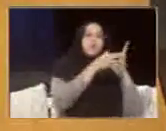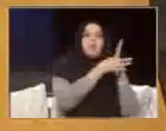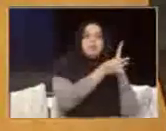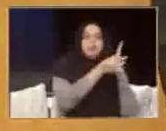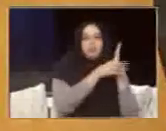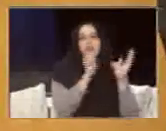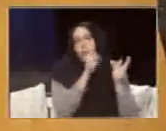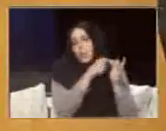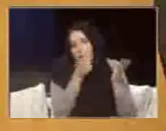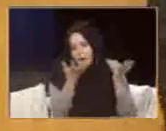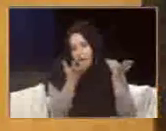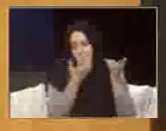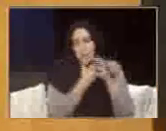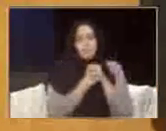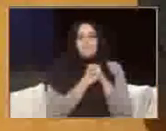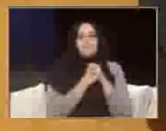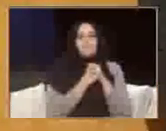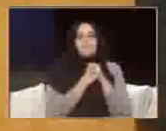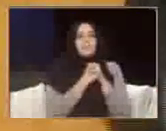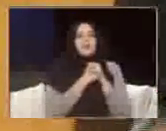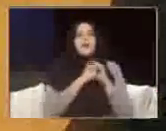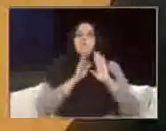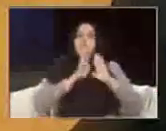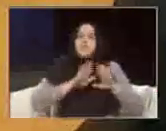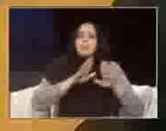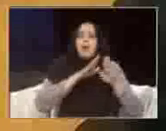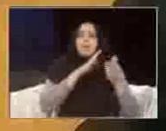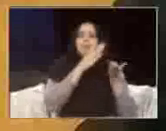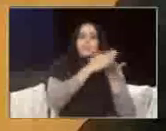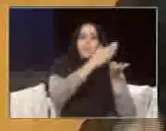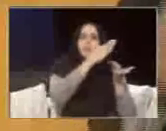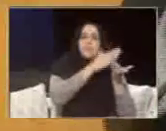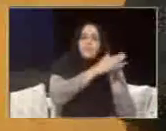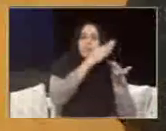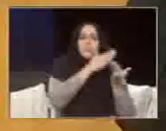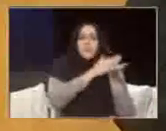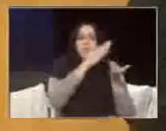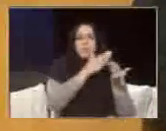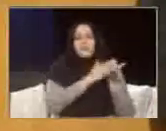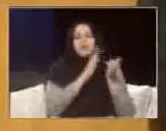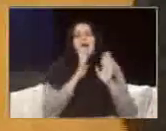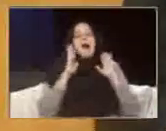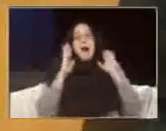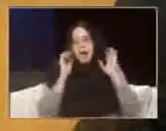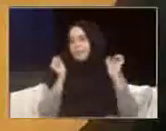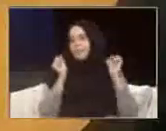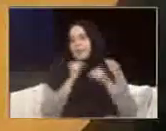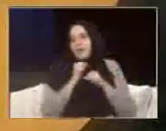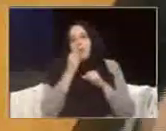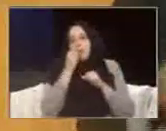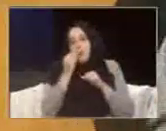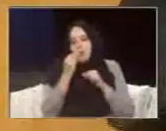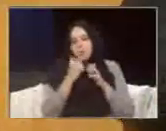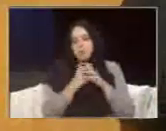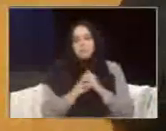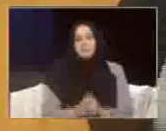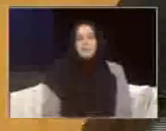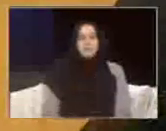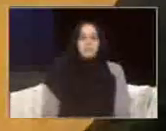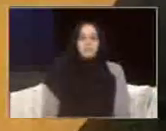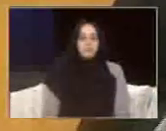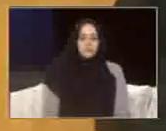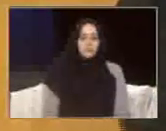لأن هذا مؤسسة تساهمي من رغم مال، وهما من بعد يدفعوا يعطوك المال وأنت يدفعوا المال ويشروا السيارة يبيعوها